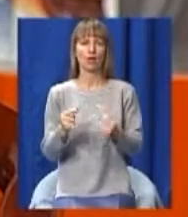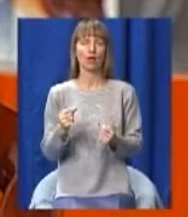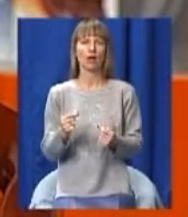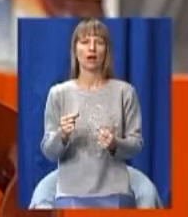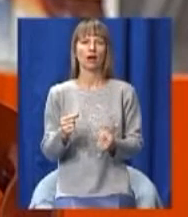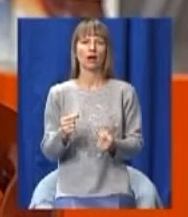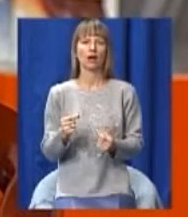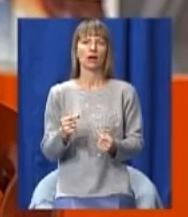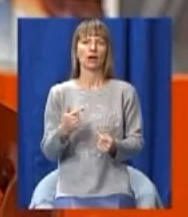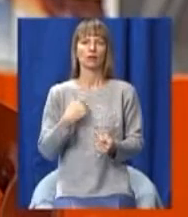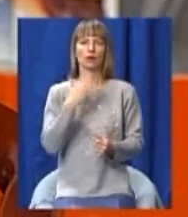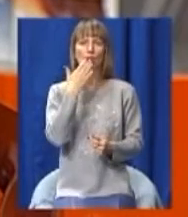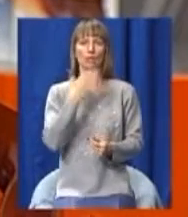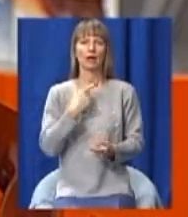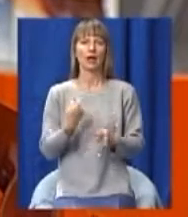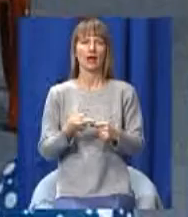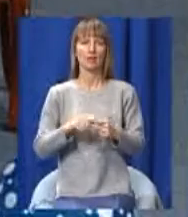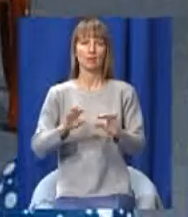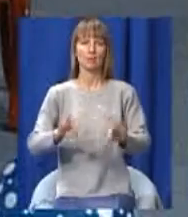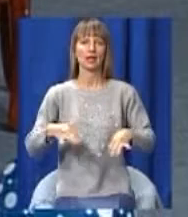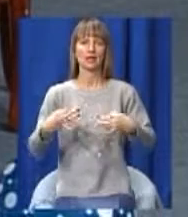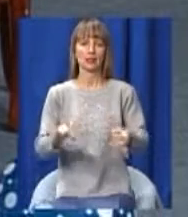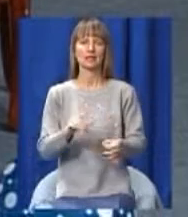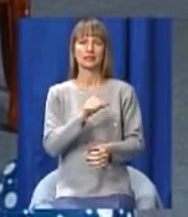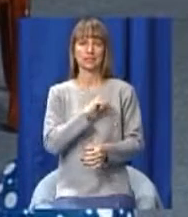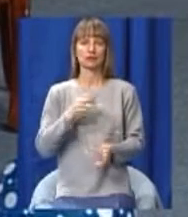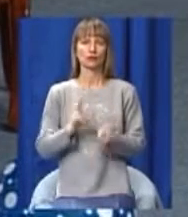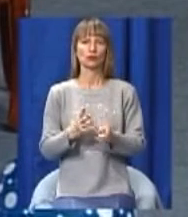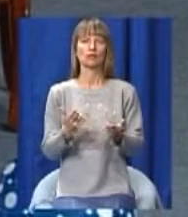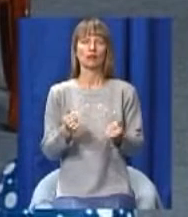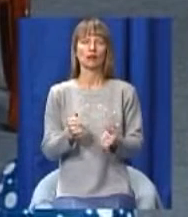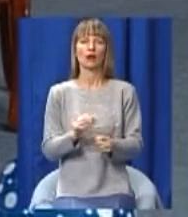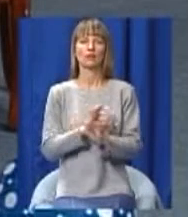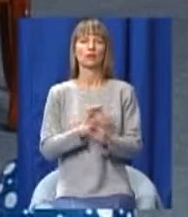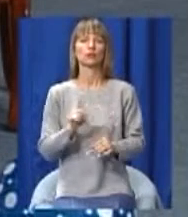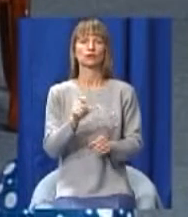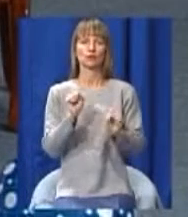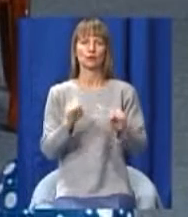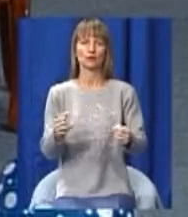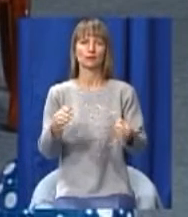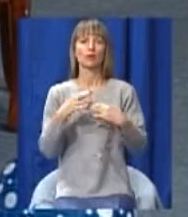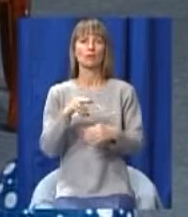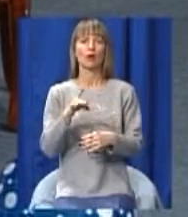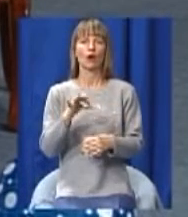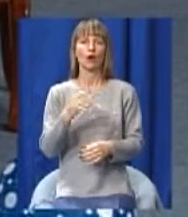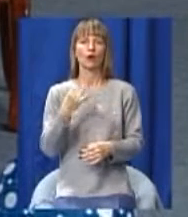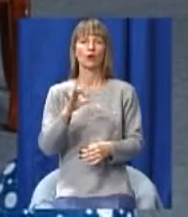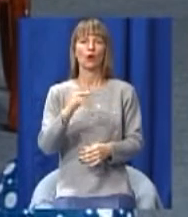Моя найулюбленіша страва – це блінчики. Сама готуєш блинці? Так. Дуже прикольно. А що ти зможеш розповісти про